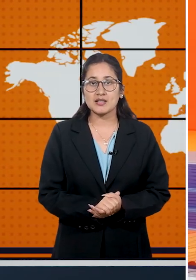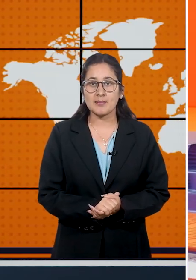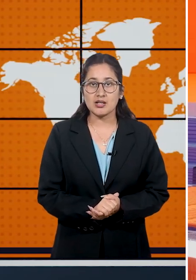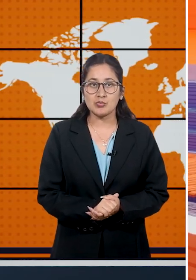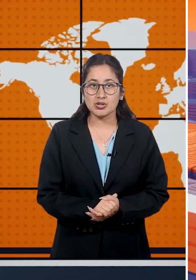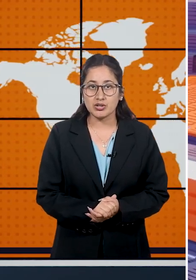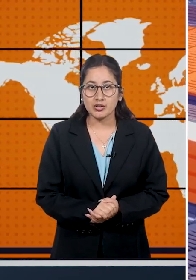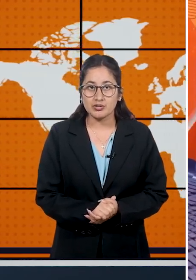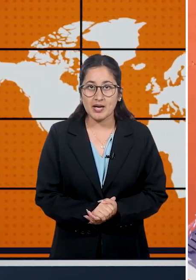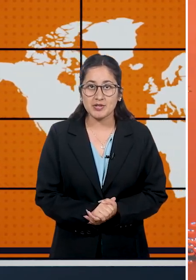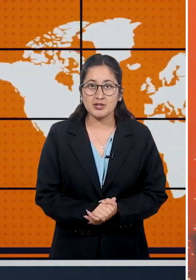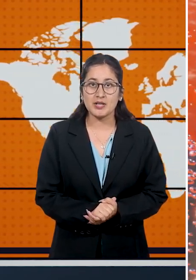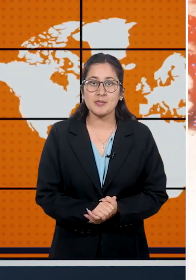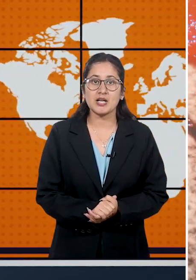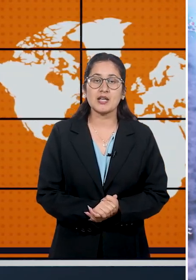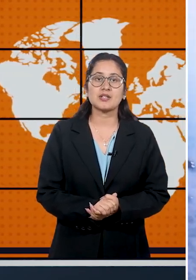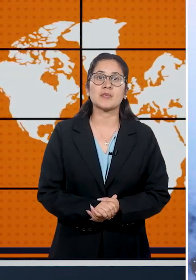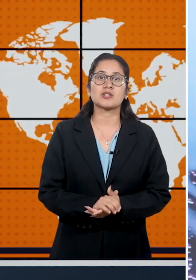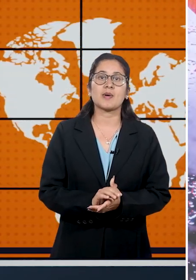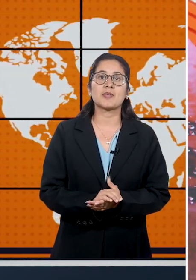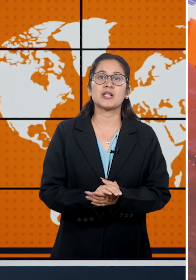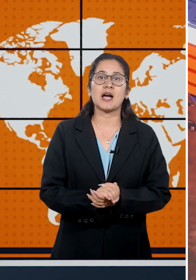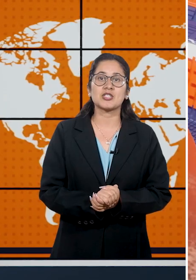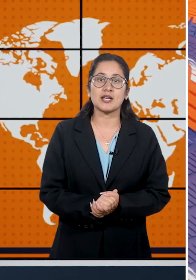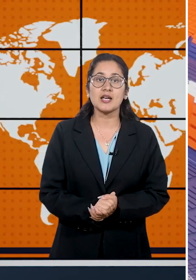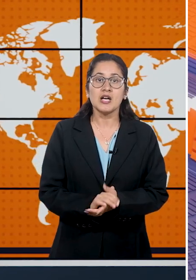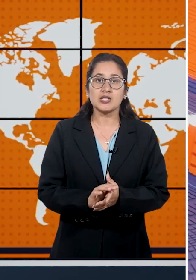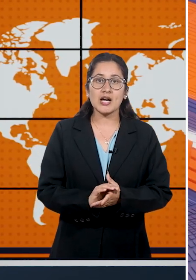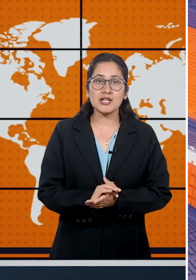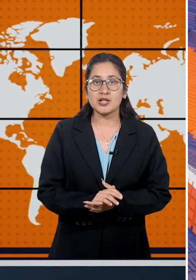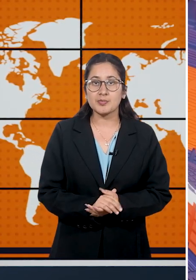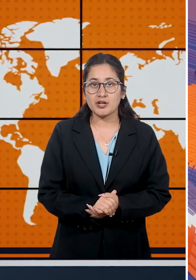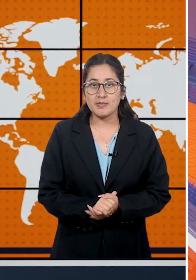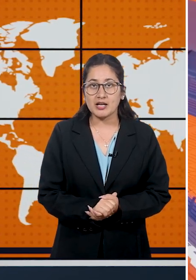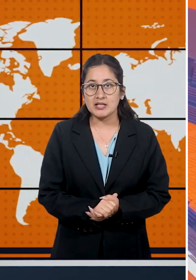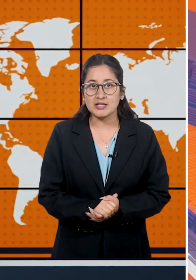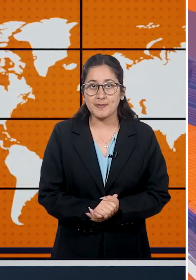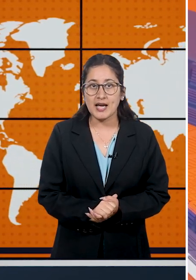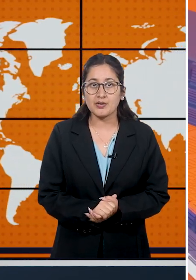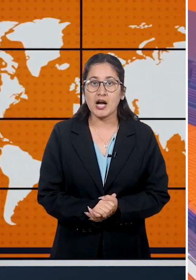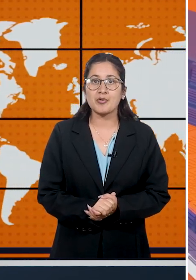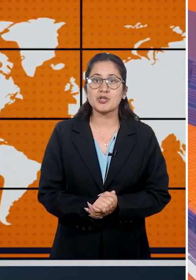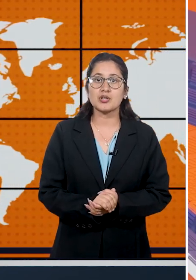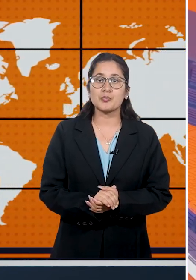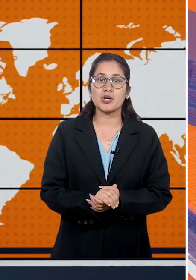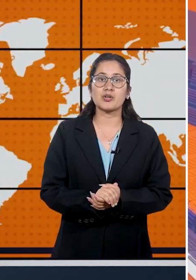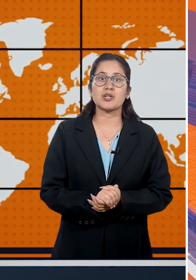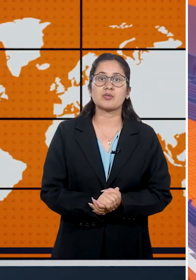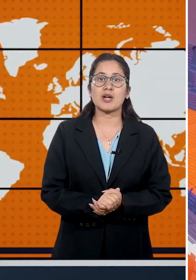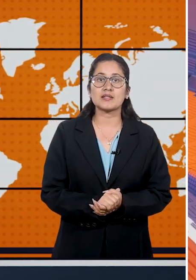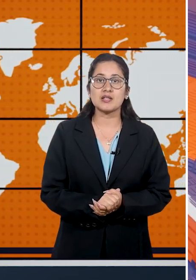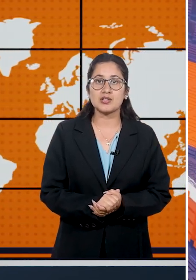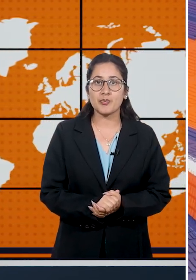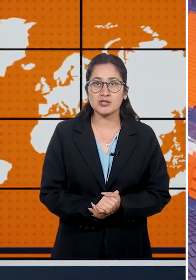समितिले लाञ्छनाबाट मुक्त गरेको सभापति रवि लामिछानेको दावी। सभापति लामिछानेले सहकारी ठगी प्रकरणमा क्लिनचिट पाएको र आफू विरुद्धको प्रयोग